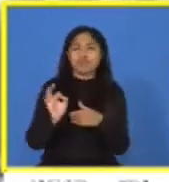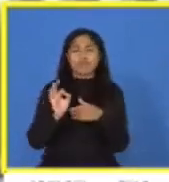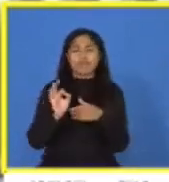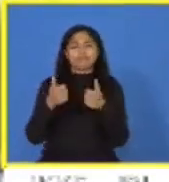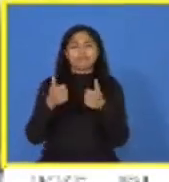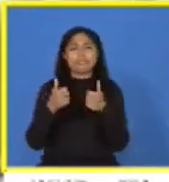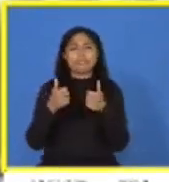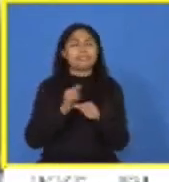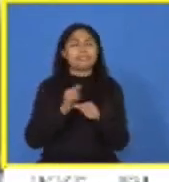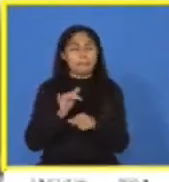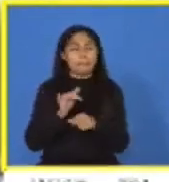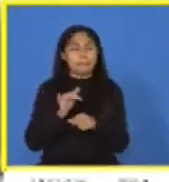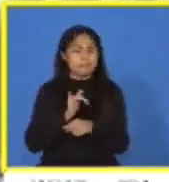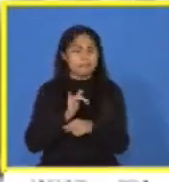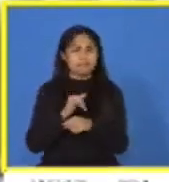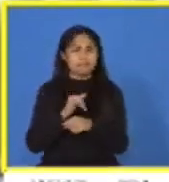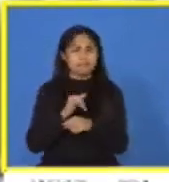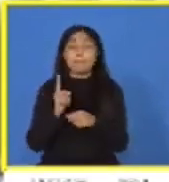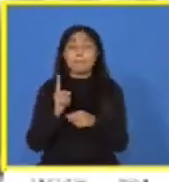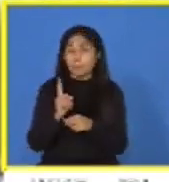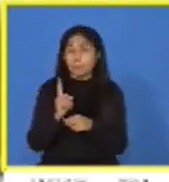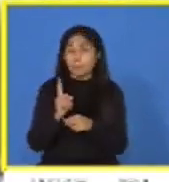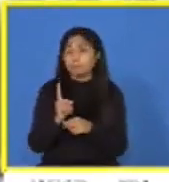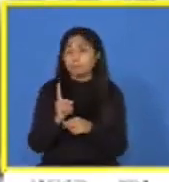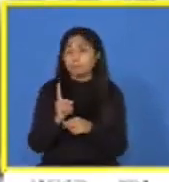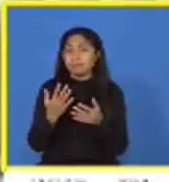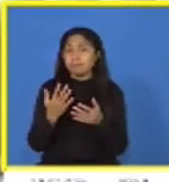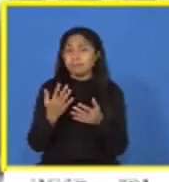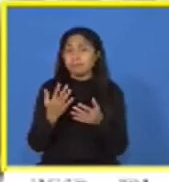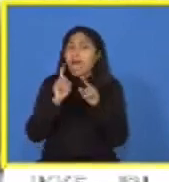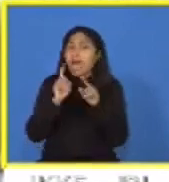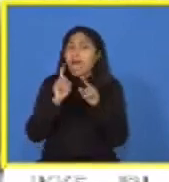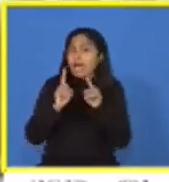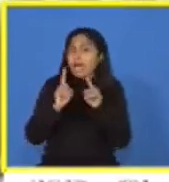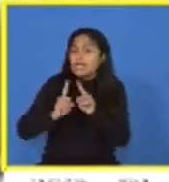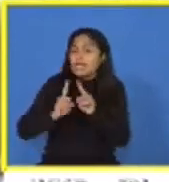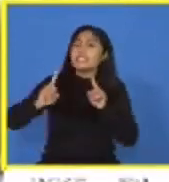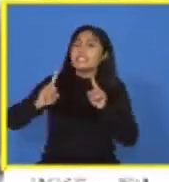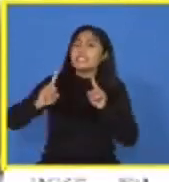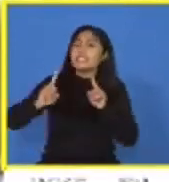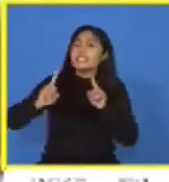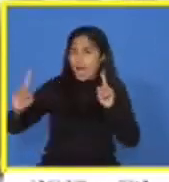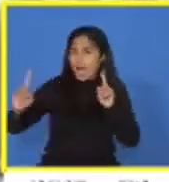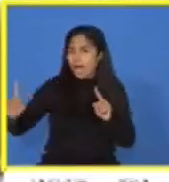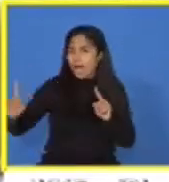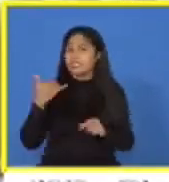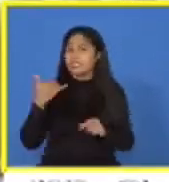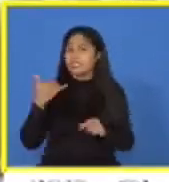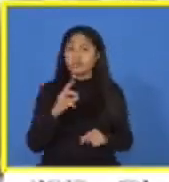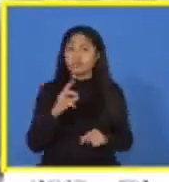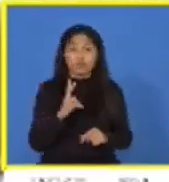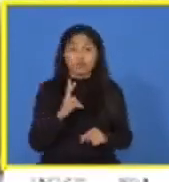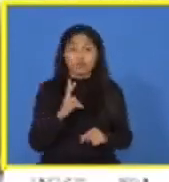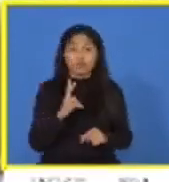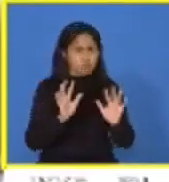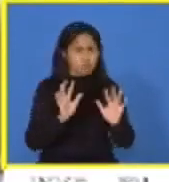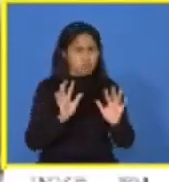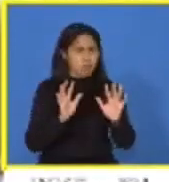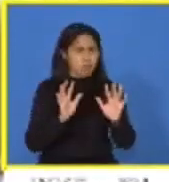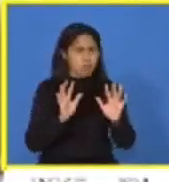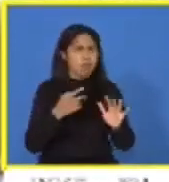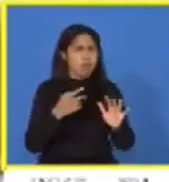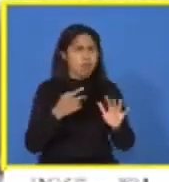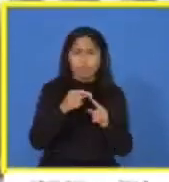ya, karena ada interval jarak. Kemudian yang kedua, banyak juga yang kita